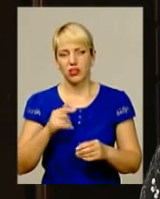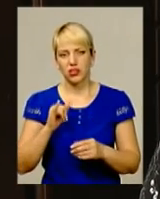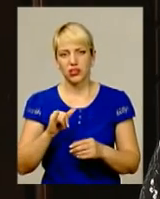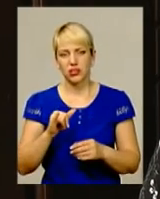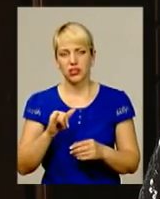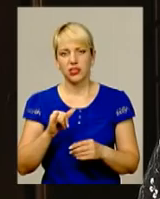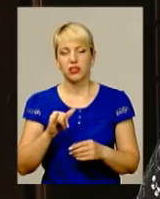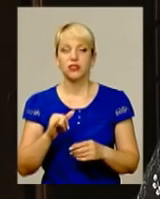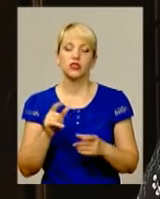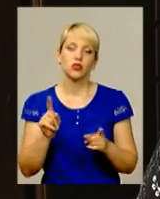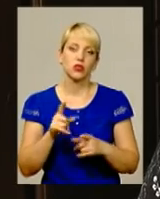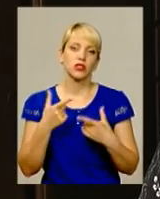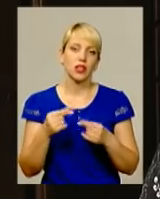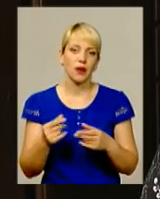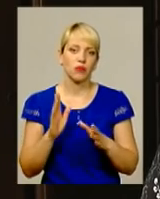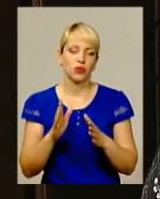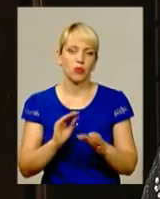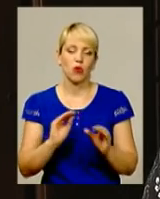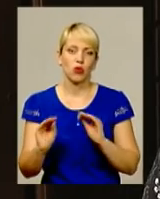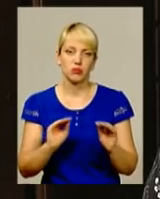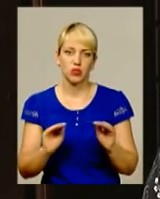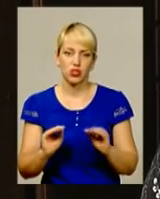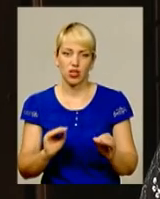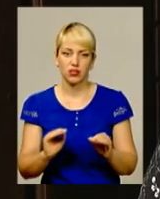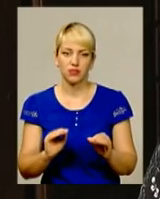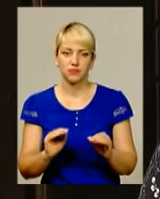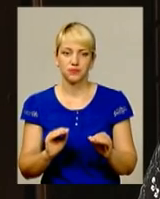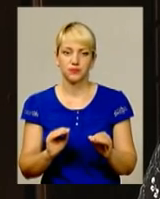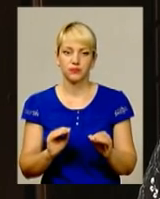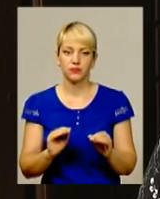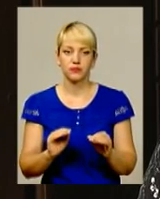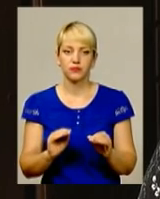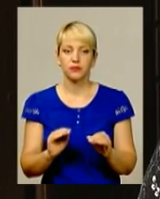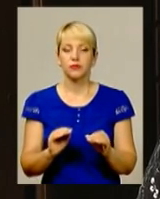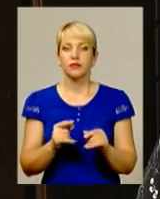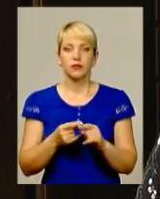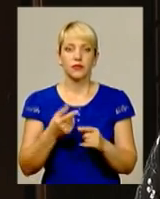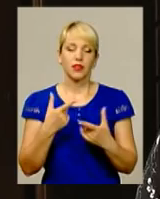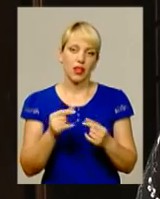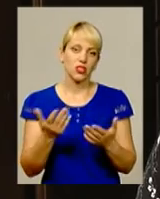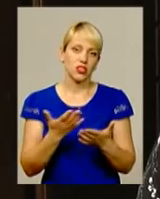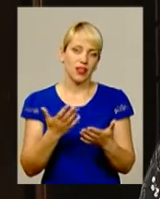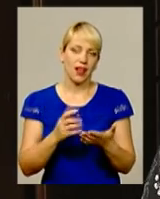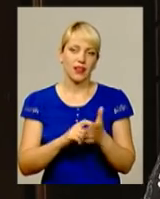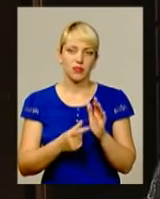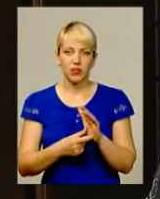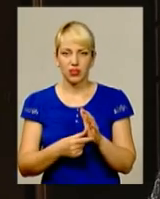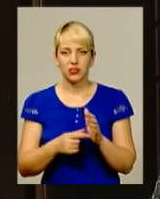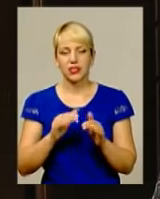собі, що, де будемо розміщати, де чия кімната, і діти